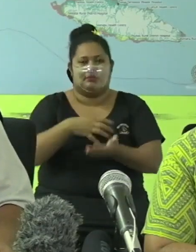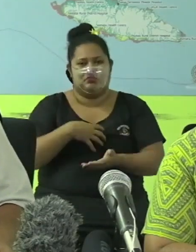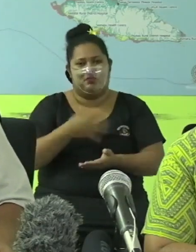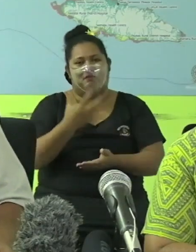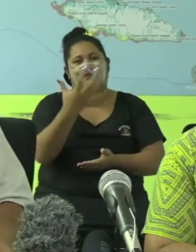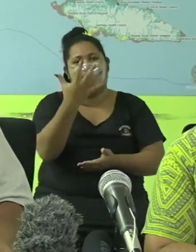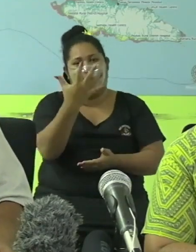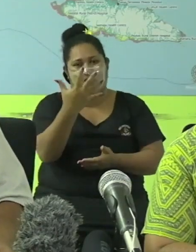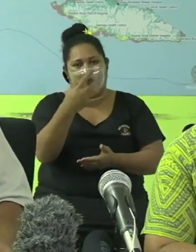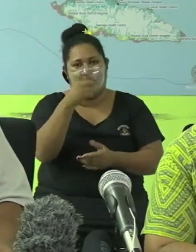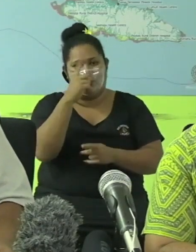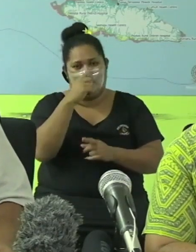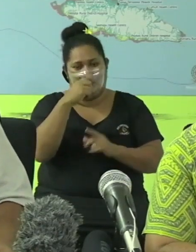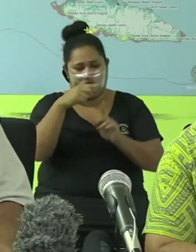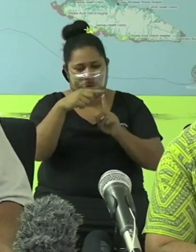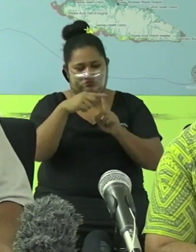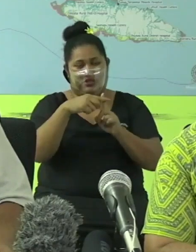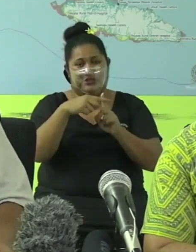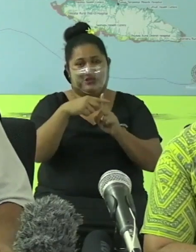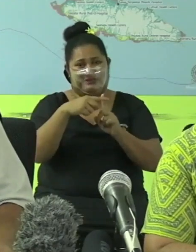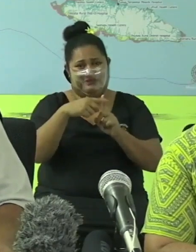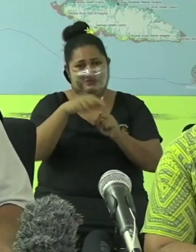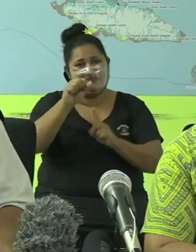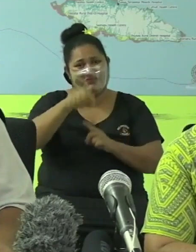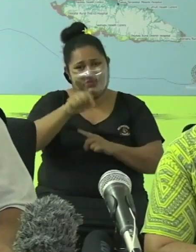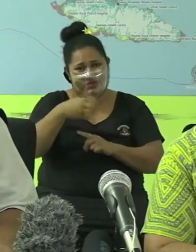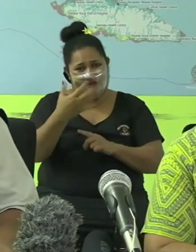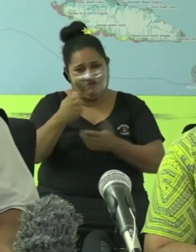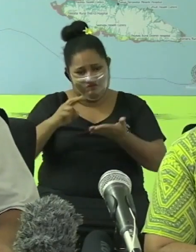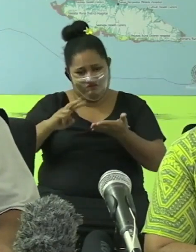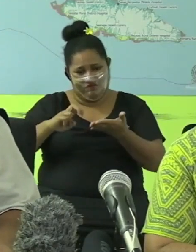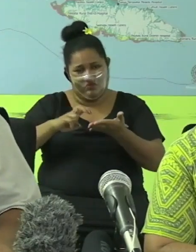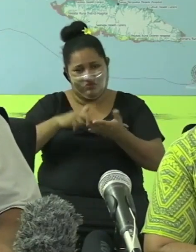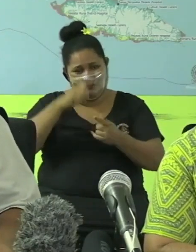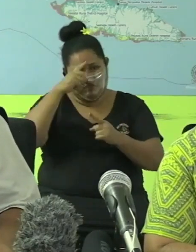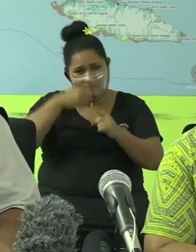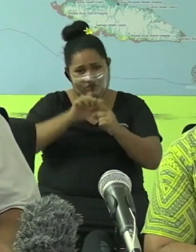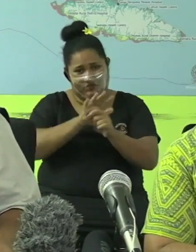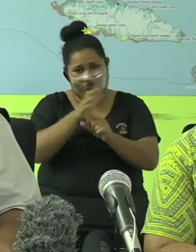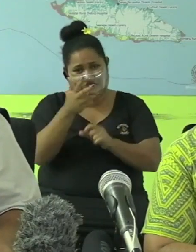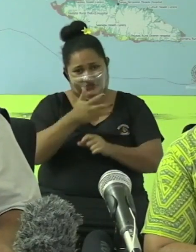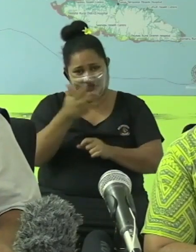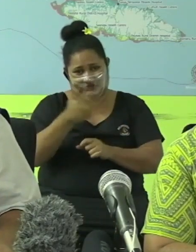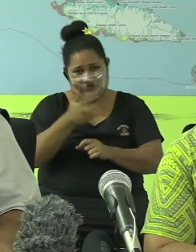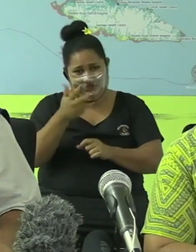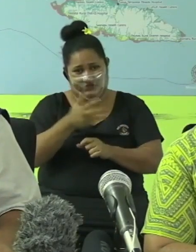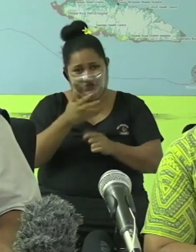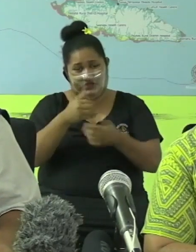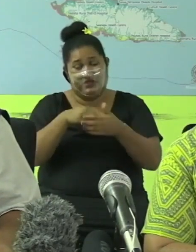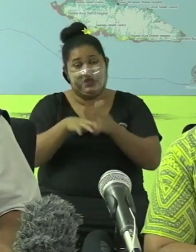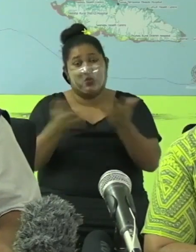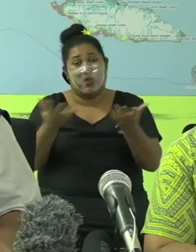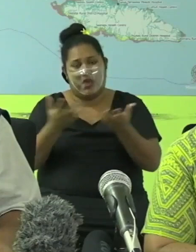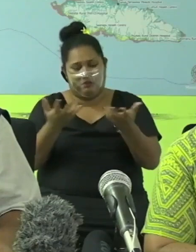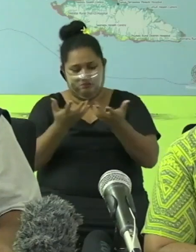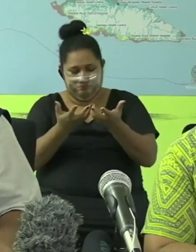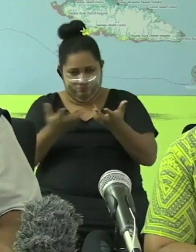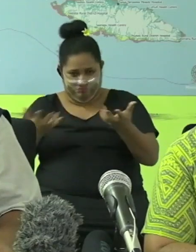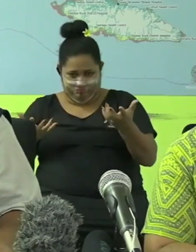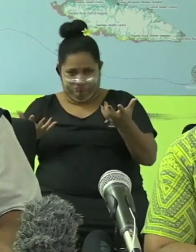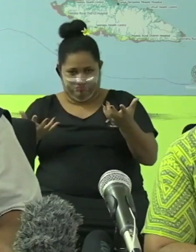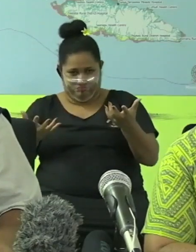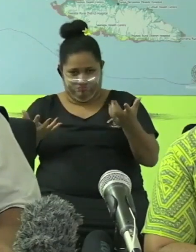e positive o le lima lea ia o loo I totonu fo'i o